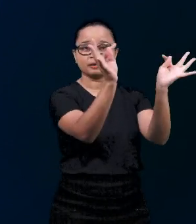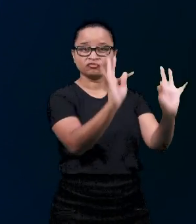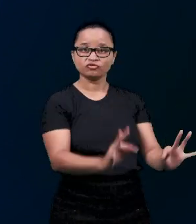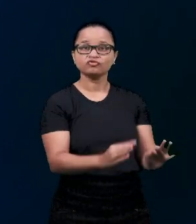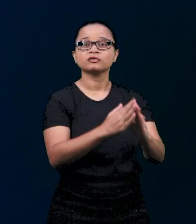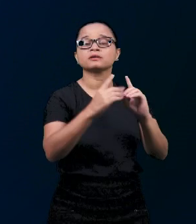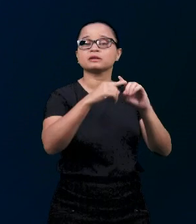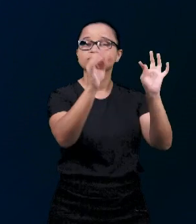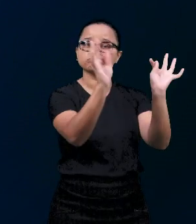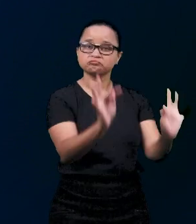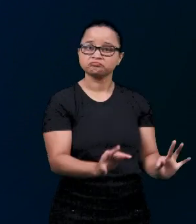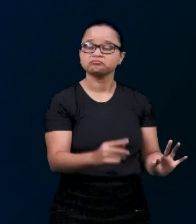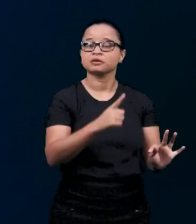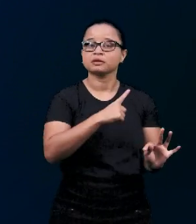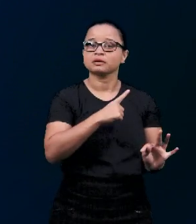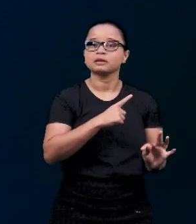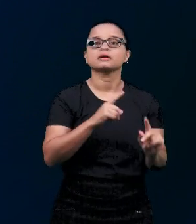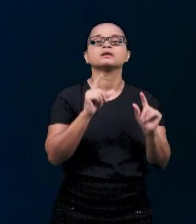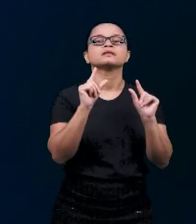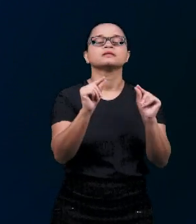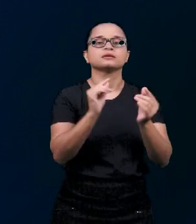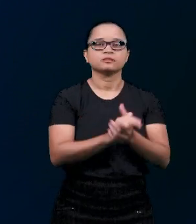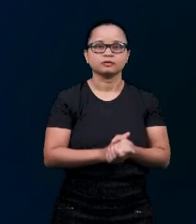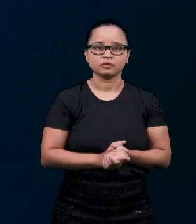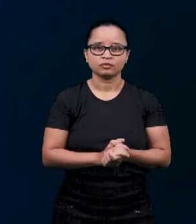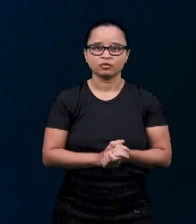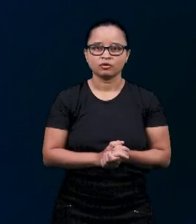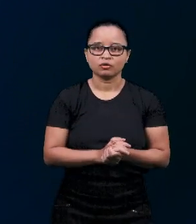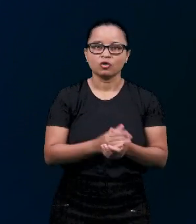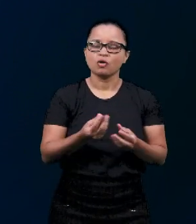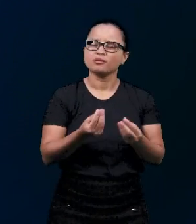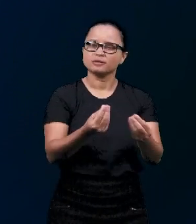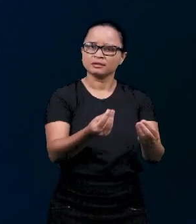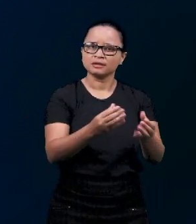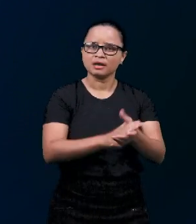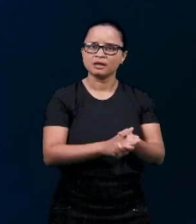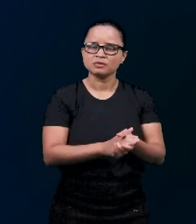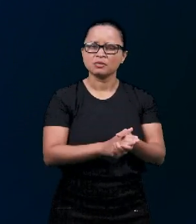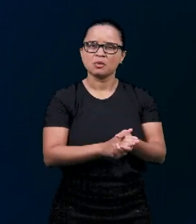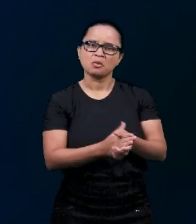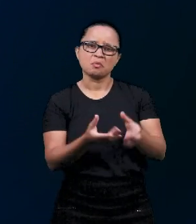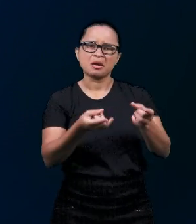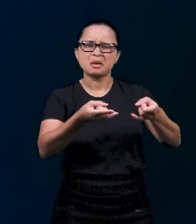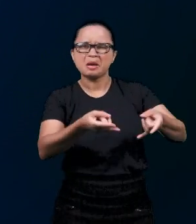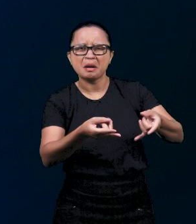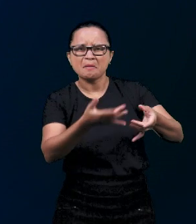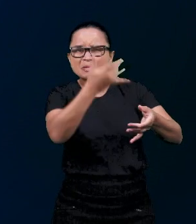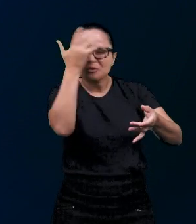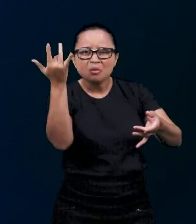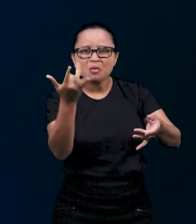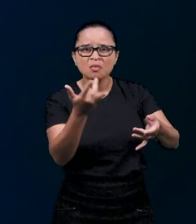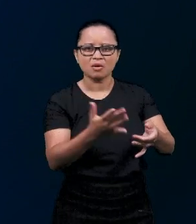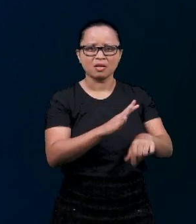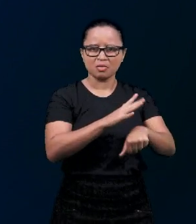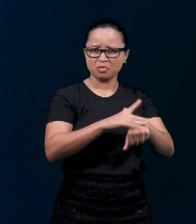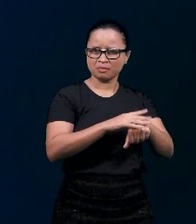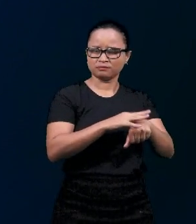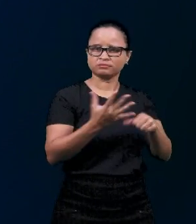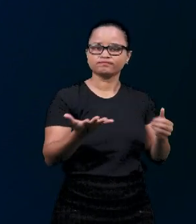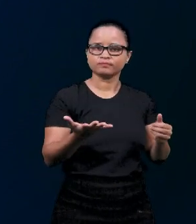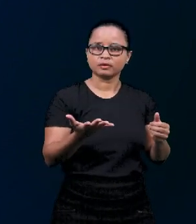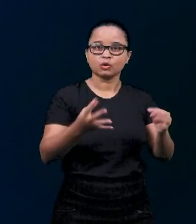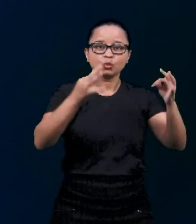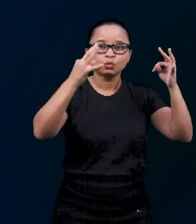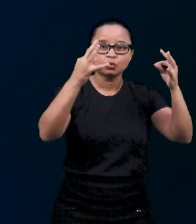lit ceux qui étaient malades. Nous voyons que tout cela est résulté dans